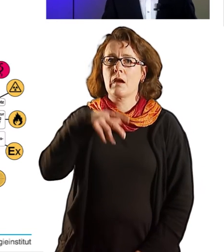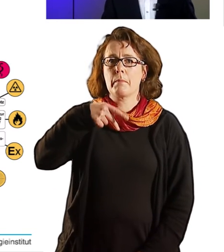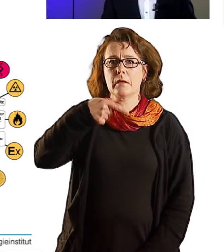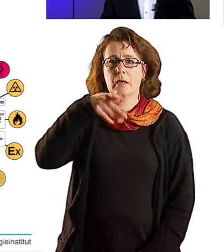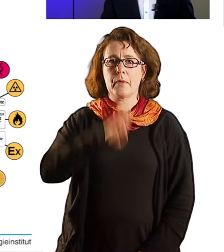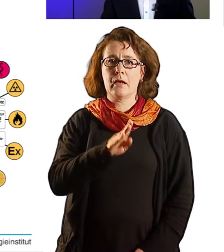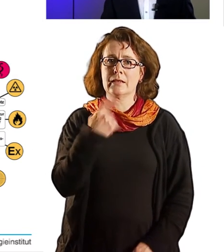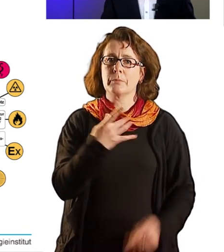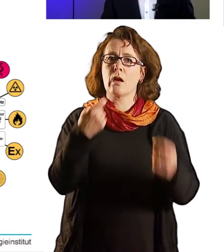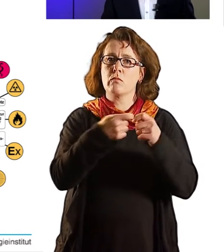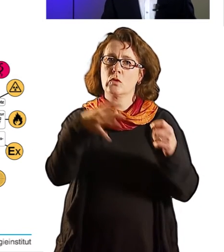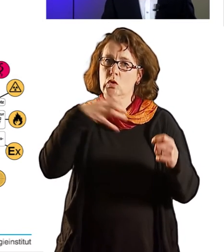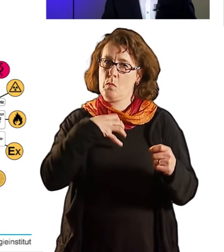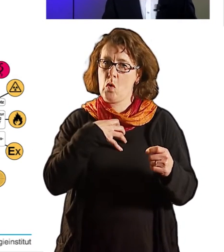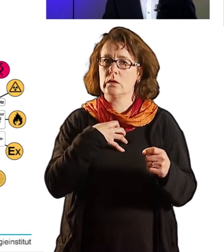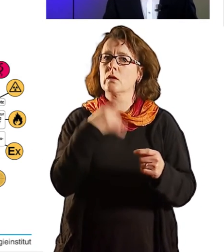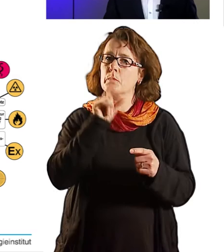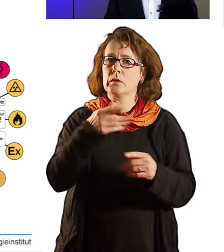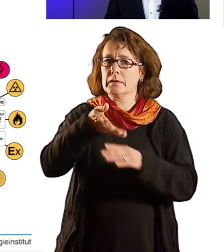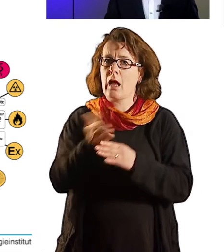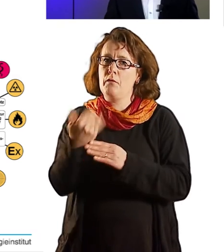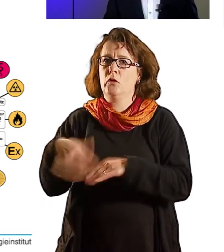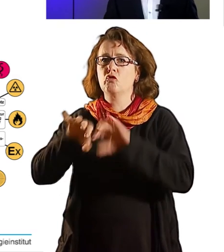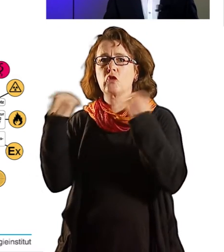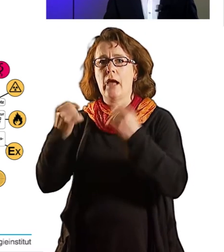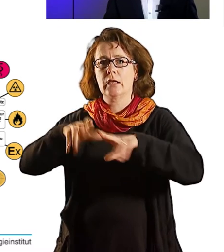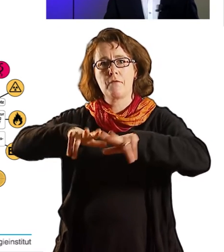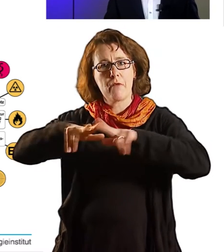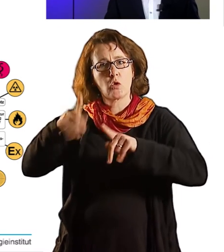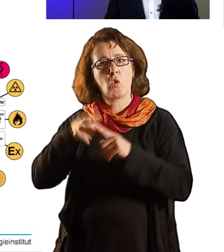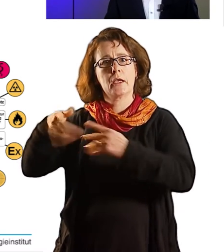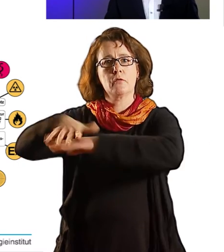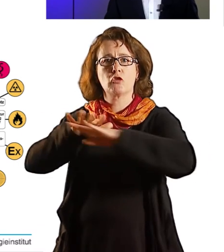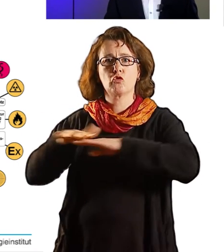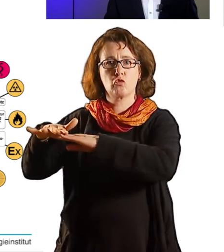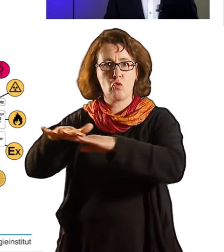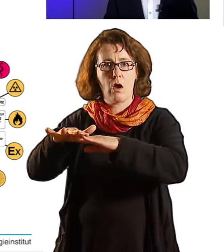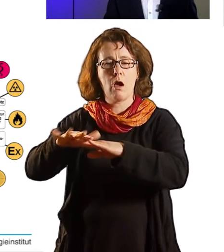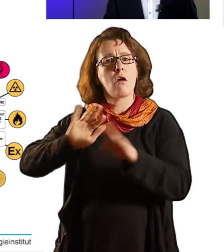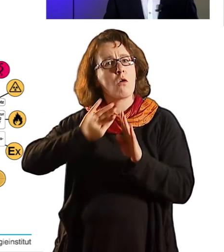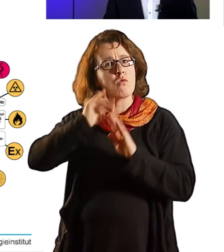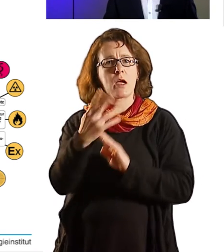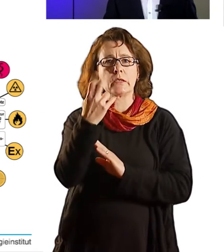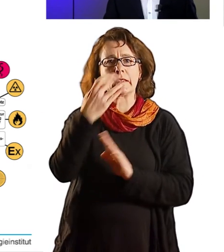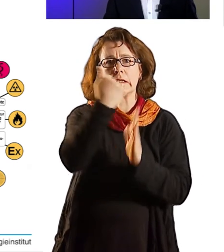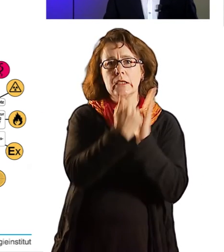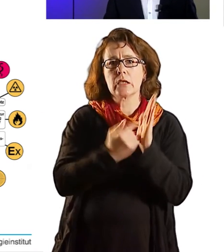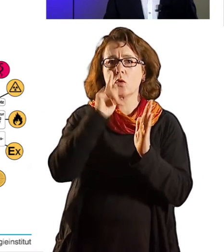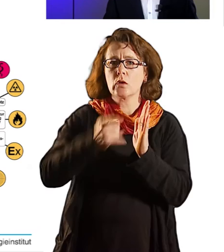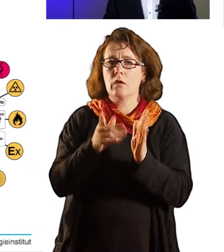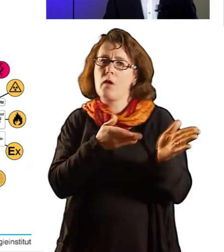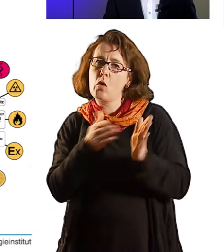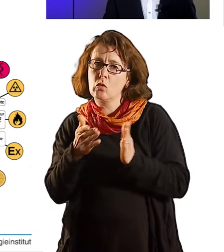Die PTB ist als Bundesbehörde Teil der staatlichen Verwaltung und Infrastruktur. Mehr als 20 Gesetze und Verordnungen übertragen der